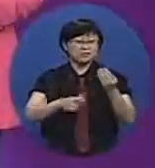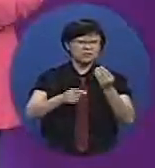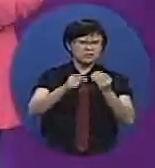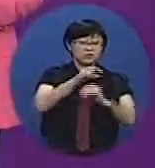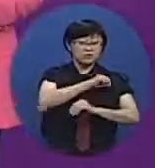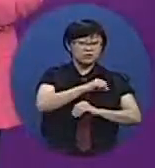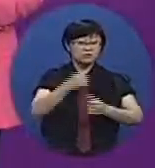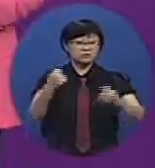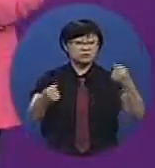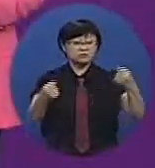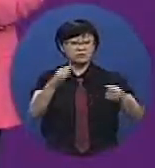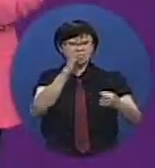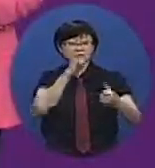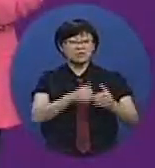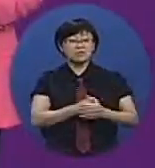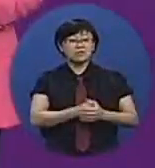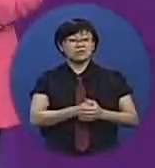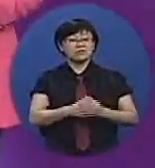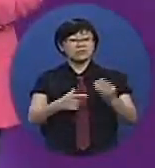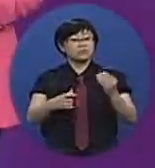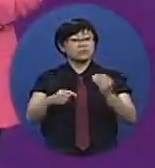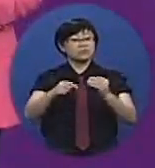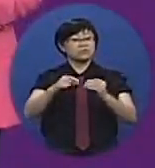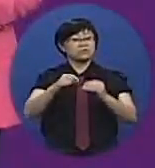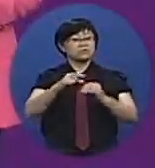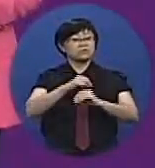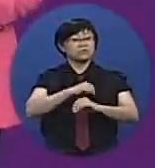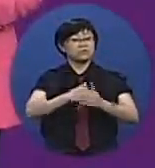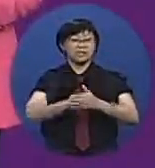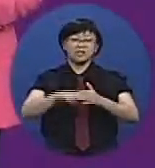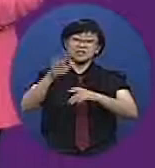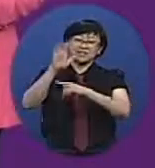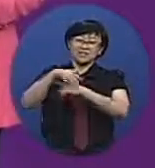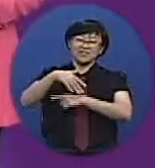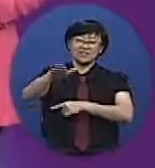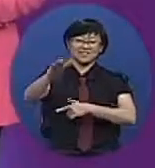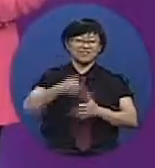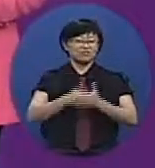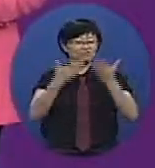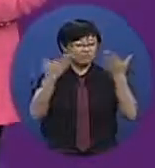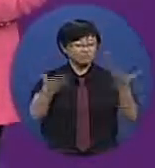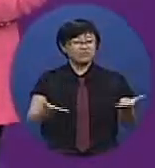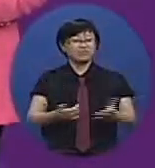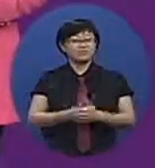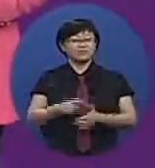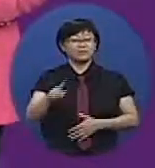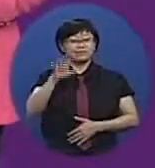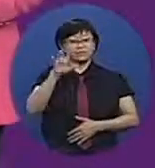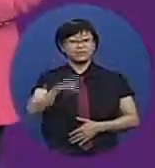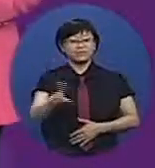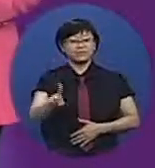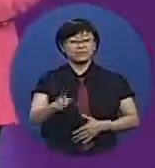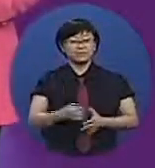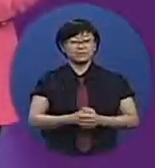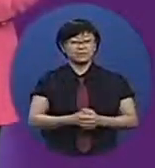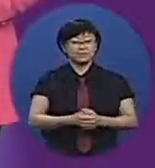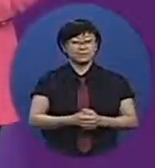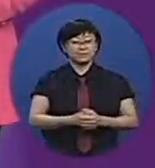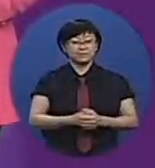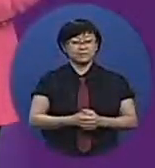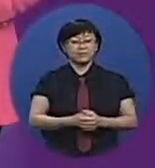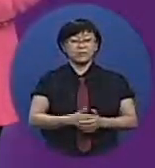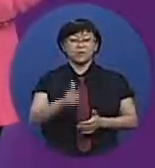때도 운전하세요? 추석 때는 그 시골에 갈 겁니다. 쉬시고 예. 어디 다니러 가십니까?